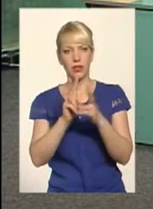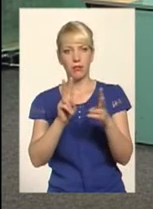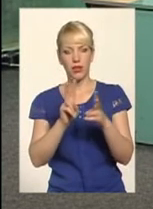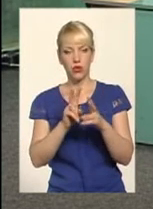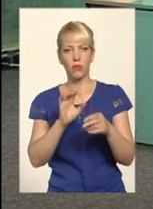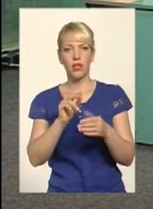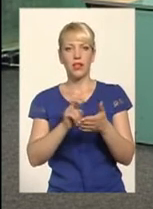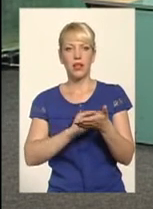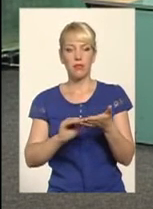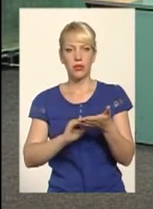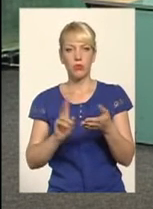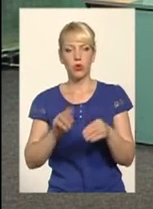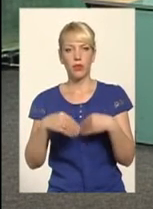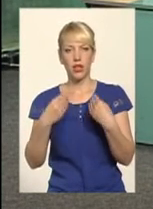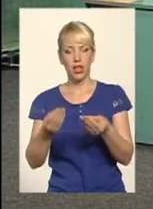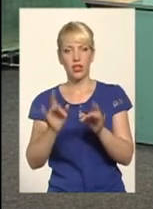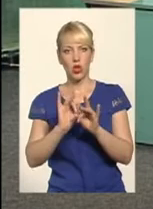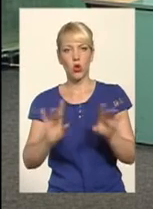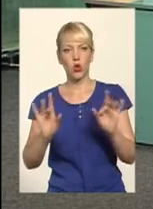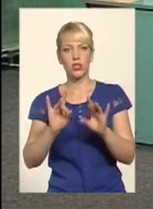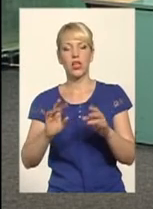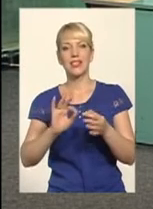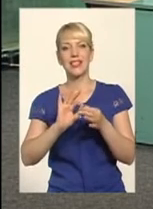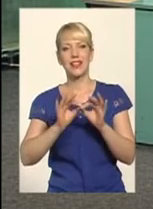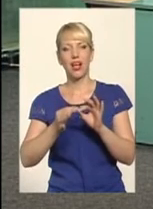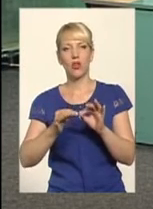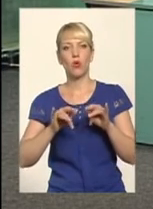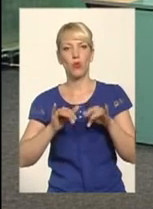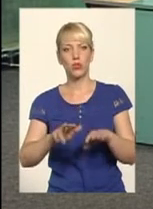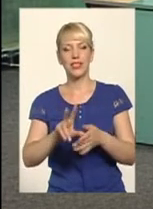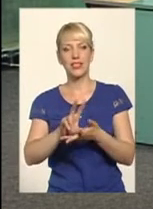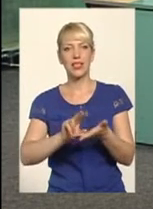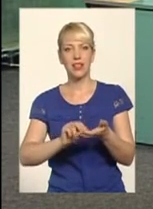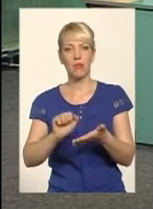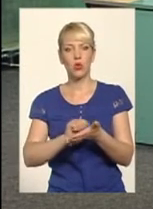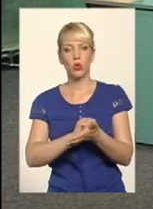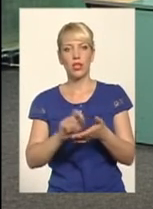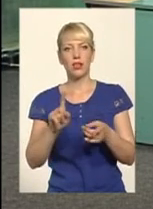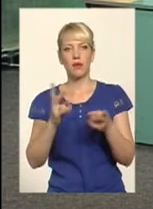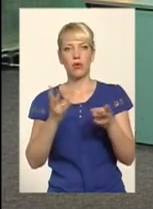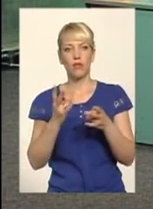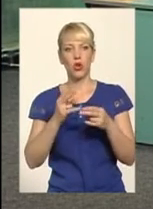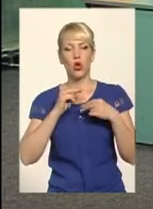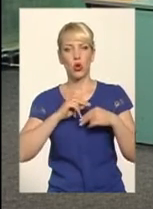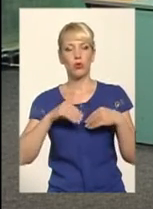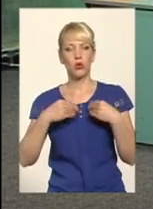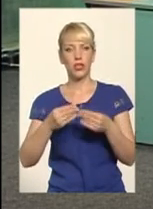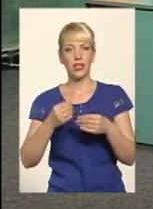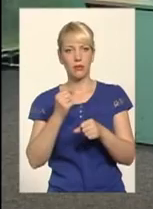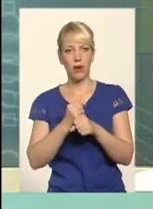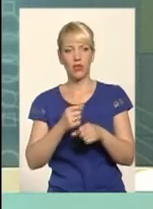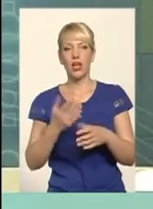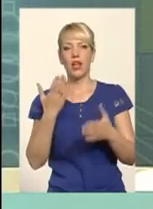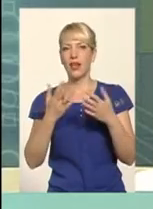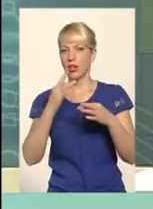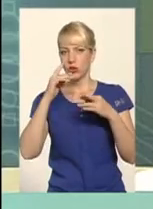і письмово, щоб надати письмові роз'яснення з детальною процедурою і зразками документів, які повинен роботодавець тобто, чинити. Тобто якщо він неправомірно,